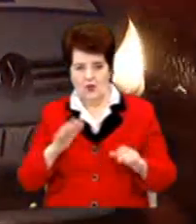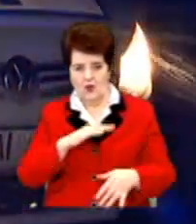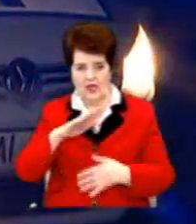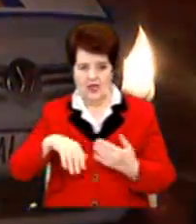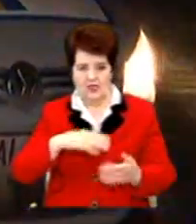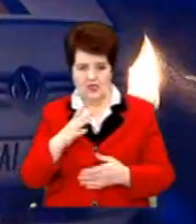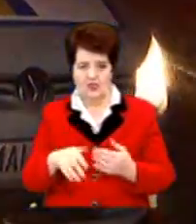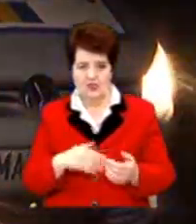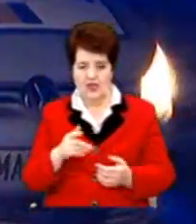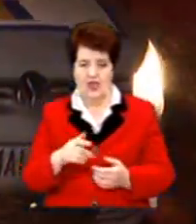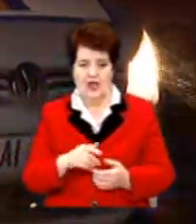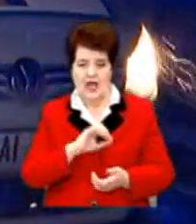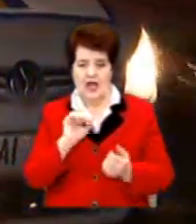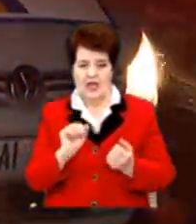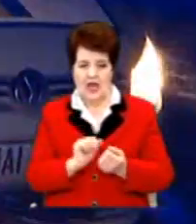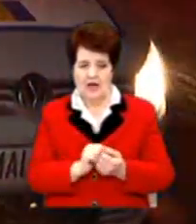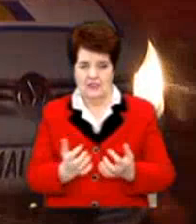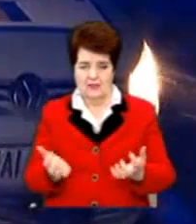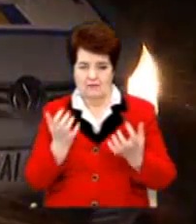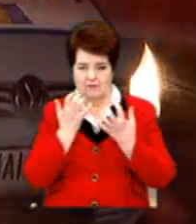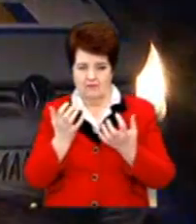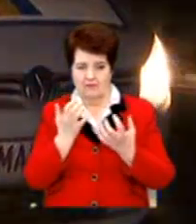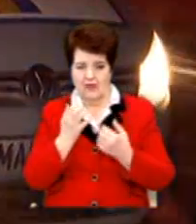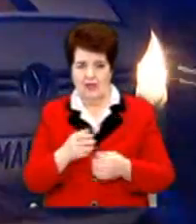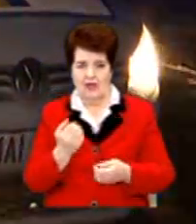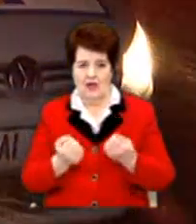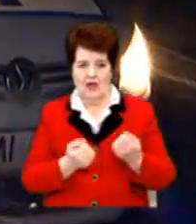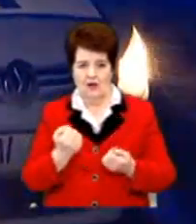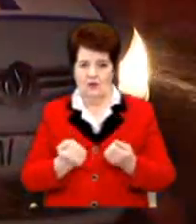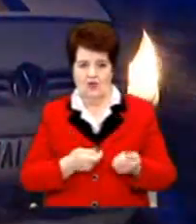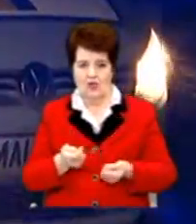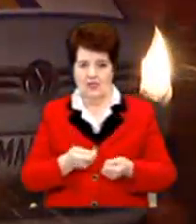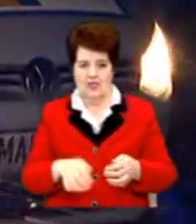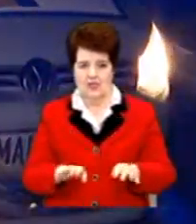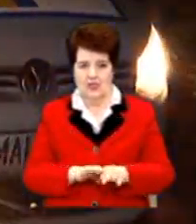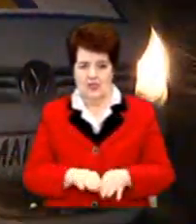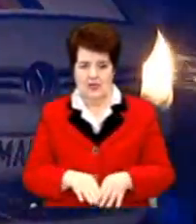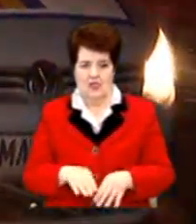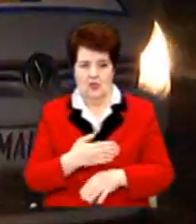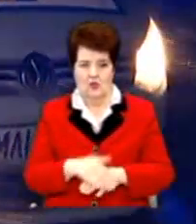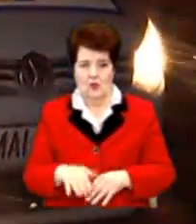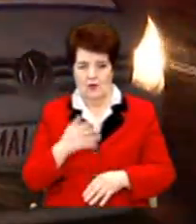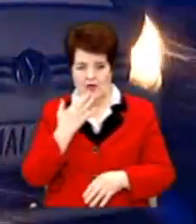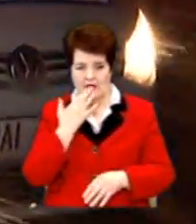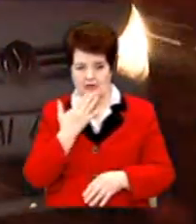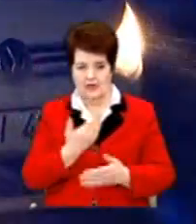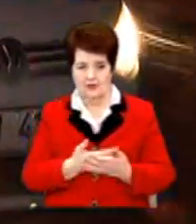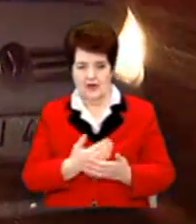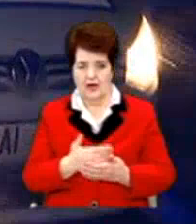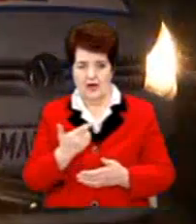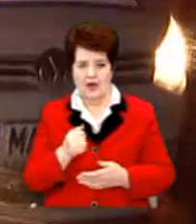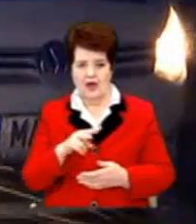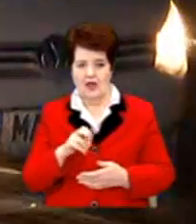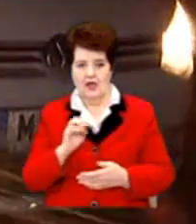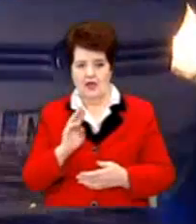și simplu te lovește pe față. Nu este de mirare că autoritățile au decis să închidă mai multe drumuri naționale. Spre exemplu, între Galați și